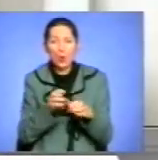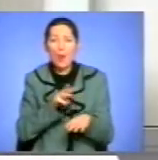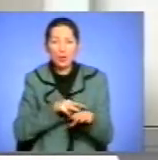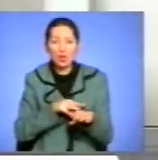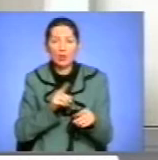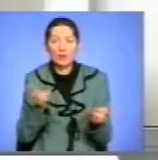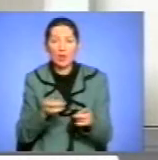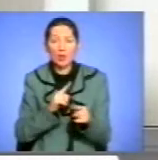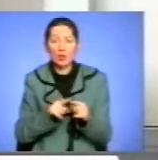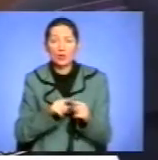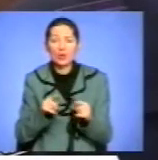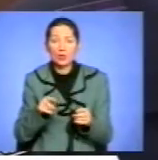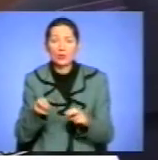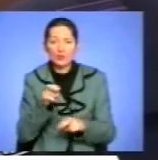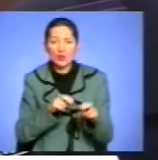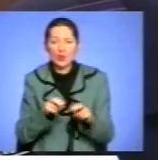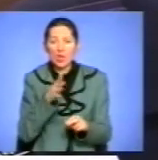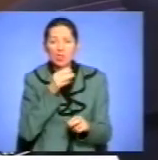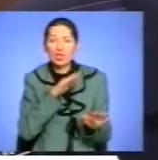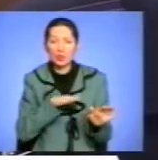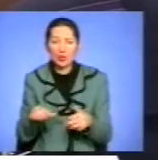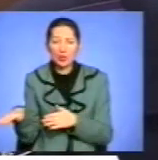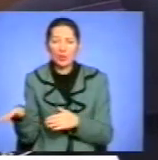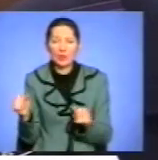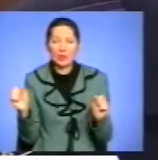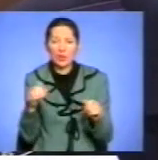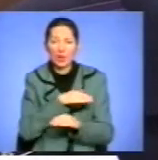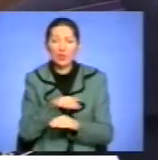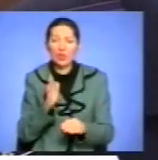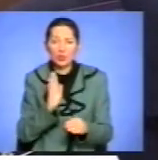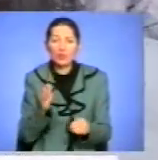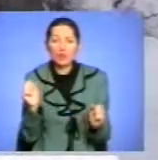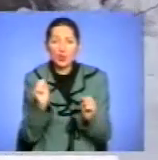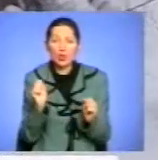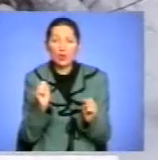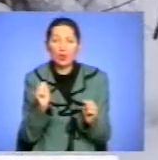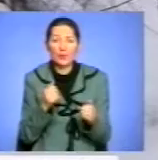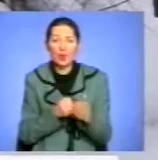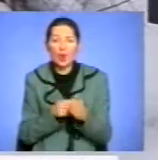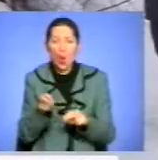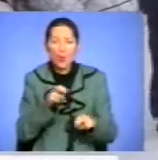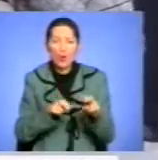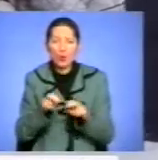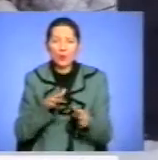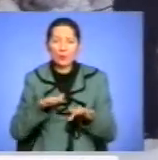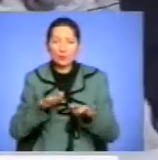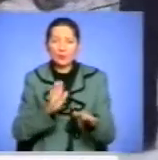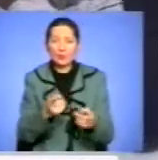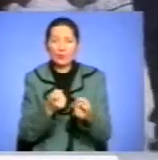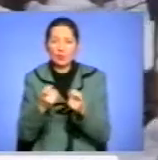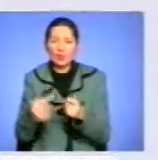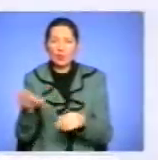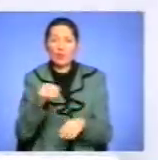було швидко та ефективно, адже час спливав, а на вулиці ставало все холодніше. Тож до пошукової операції були залучені майже усі